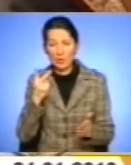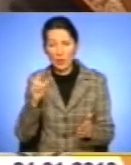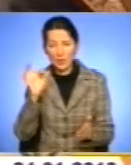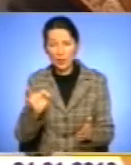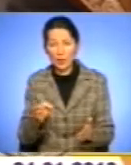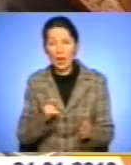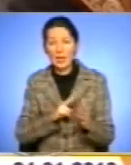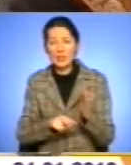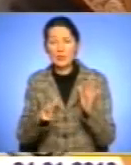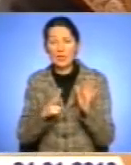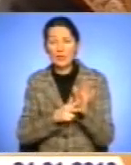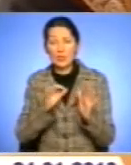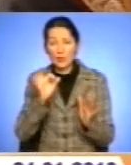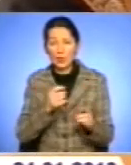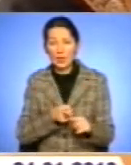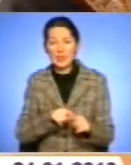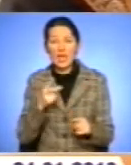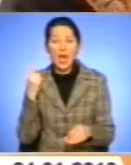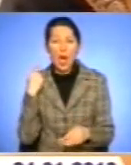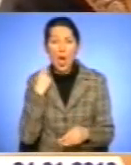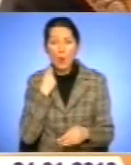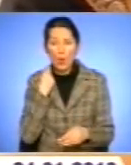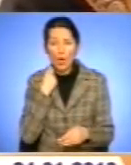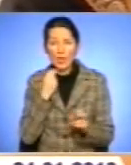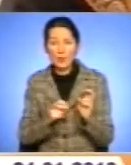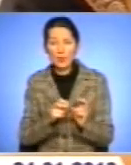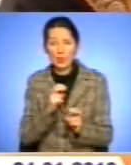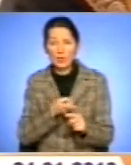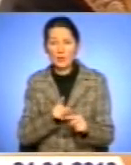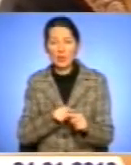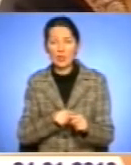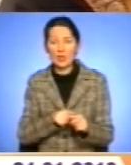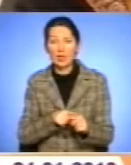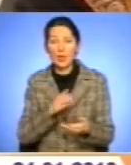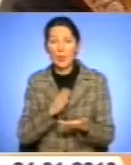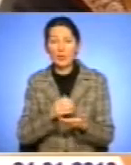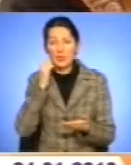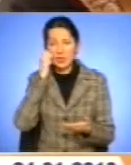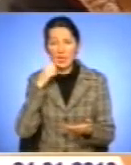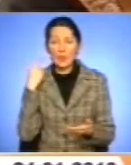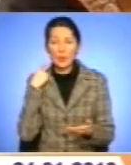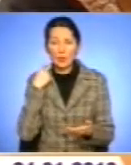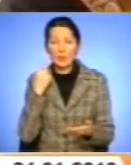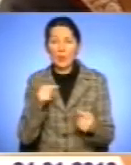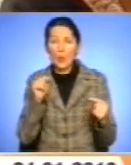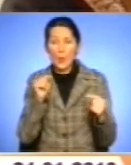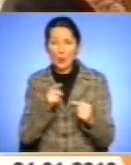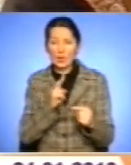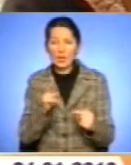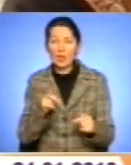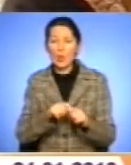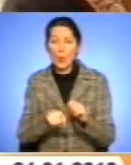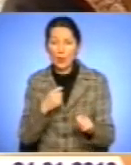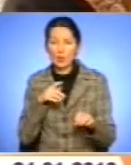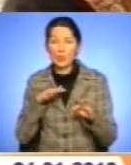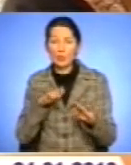підприємств і страхових внесків до Пенсійного фонду. Всі заборгованості, заборгованість економічно активних підприємств складає